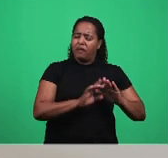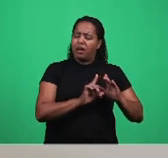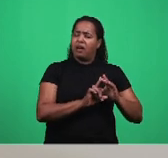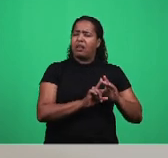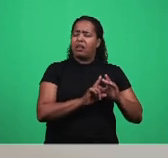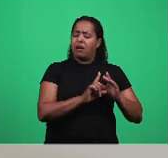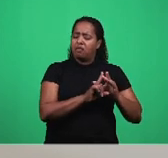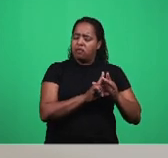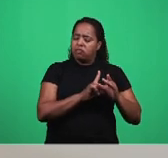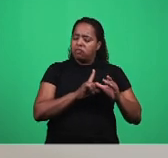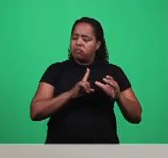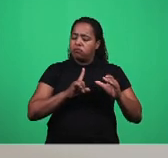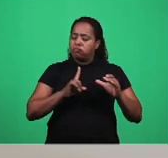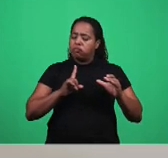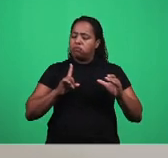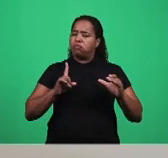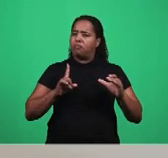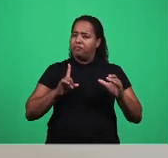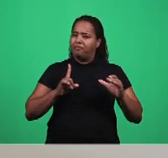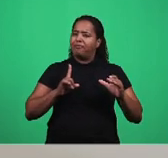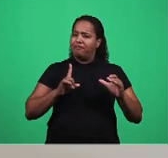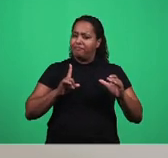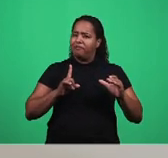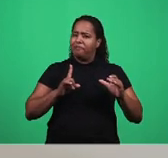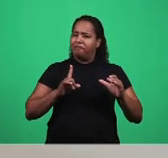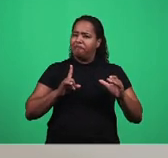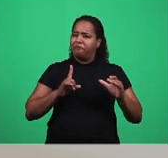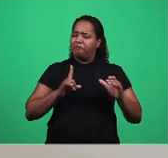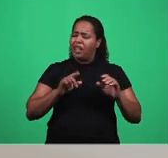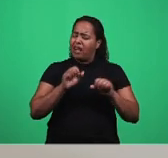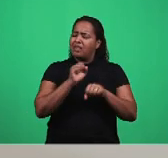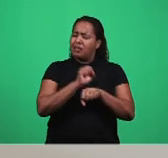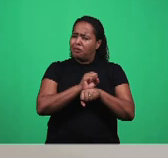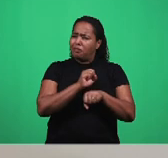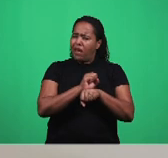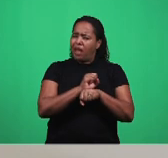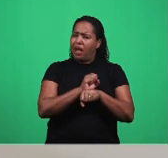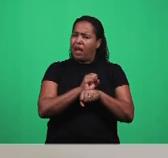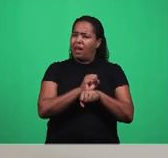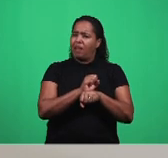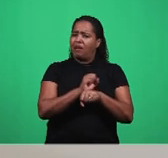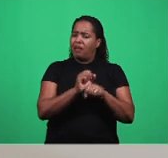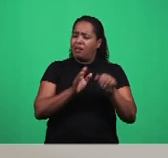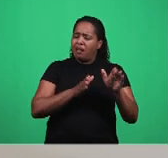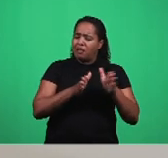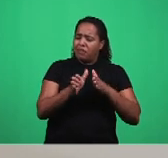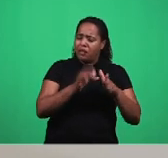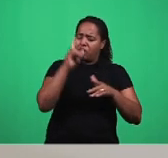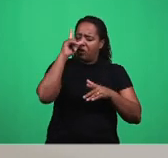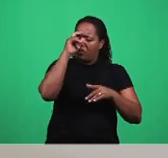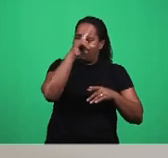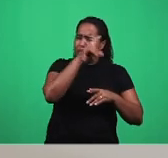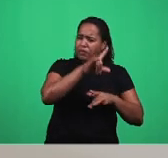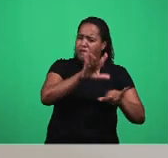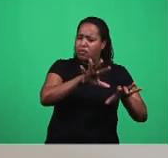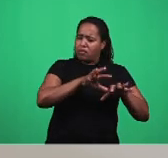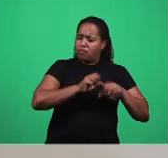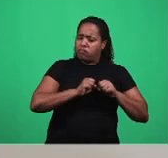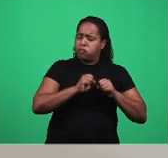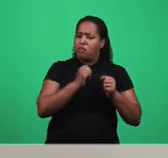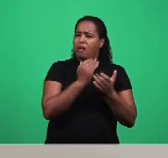cela. Laissez passer cette vague et nous allons continuer à prier. Parce que dans la prière, Dieu va nous donner la